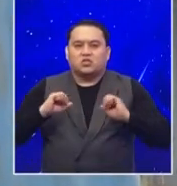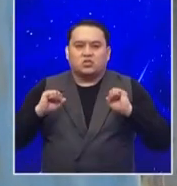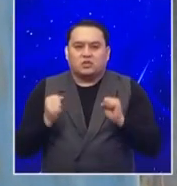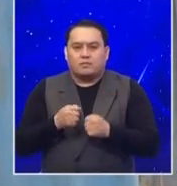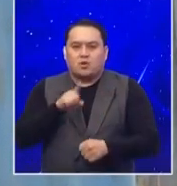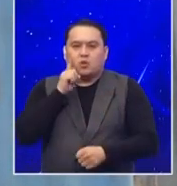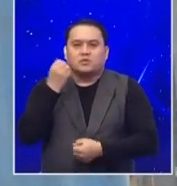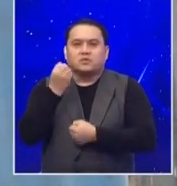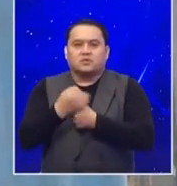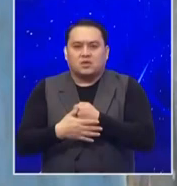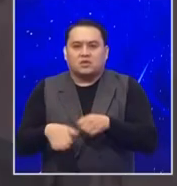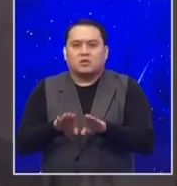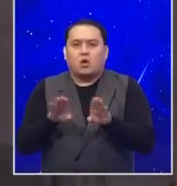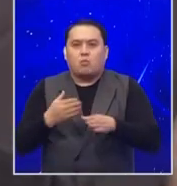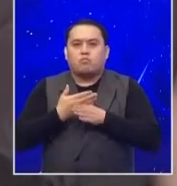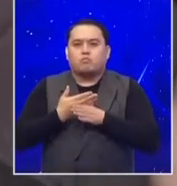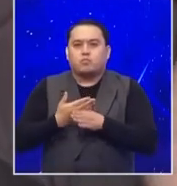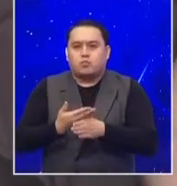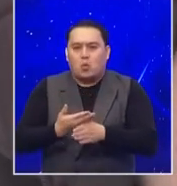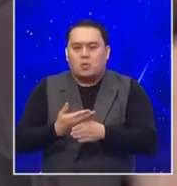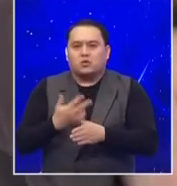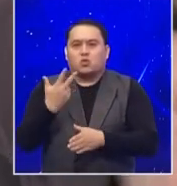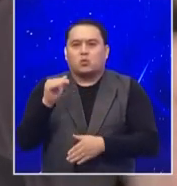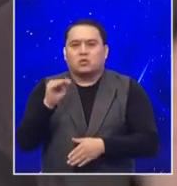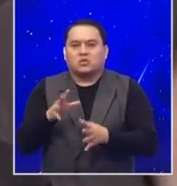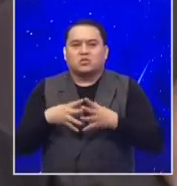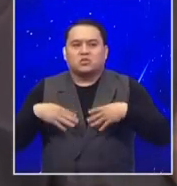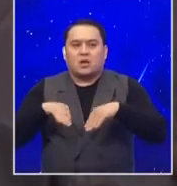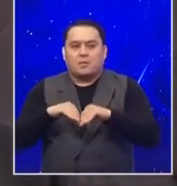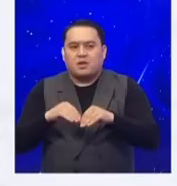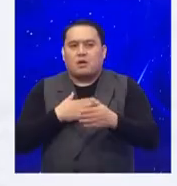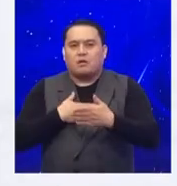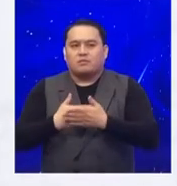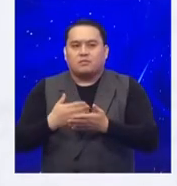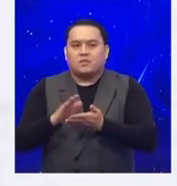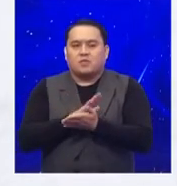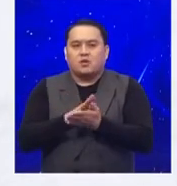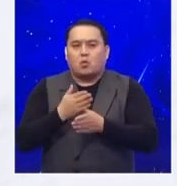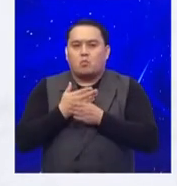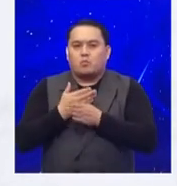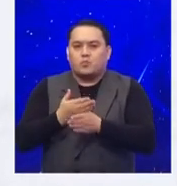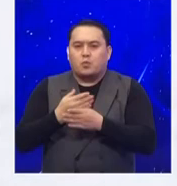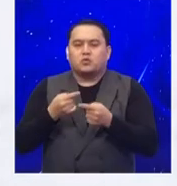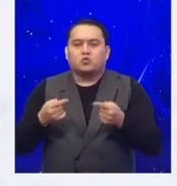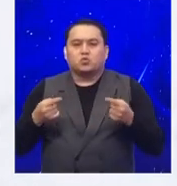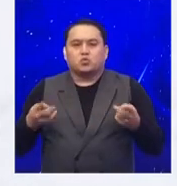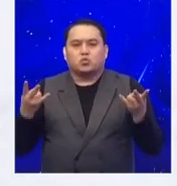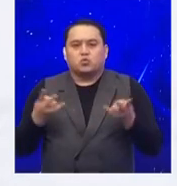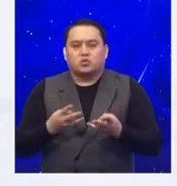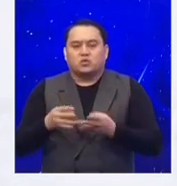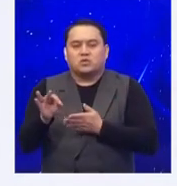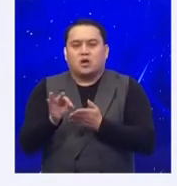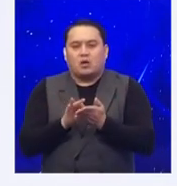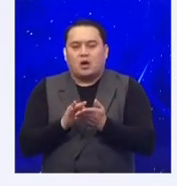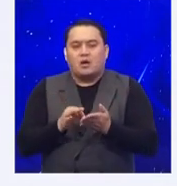молодежным ресурсным центрам подобная помощь оказана порядка 3000 семей. Сами волонтеры рассказывают, что помощь другим, особенно